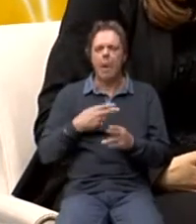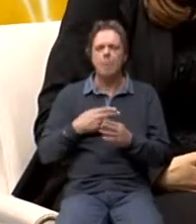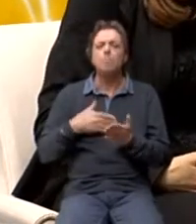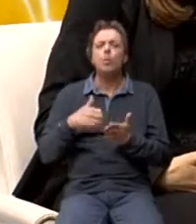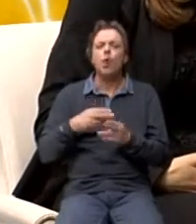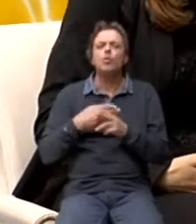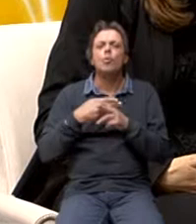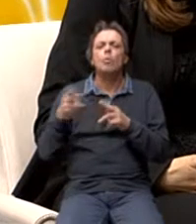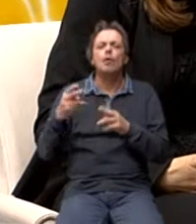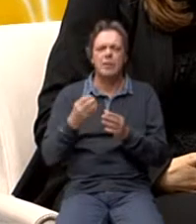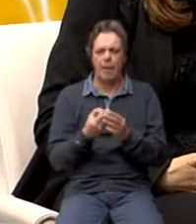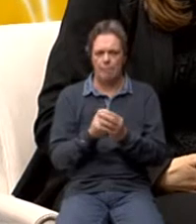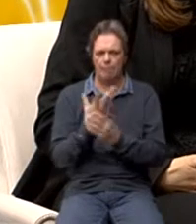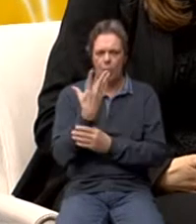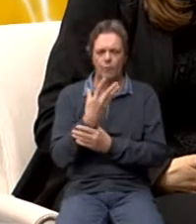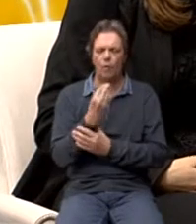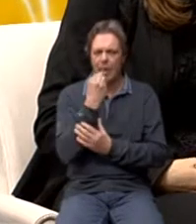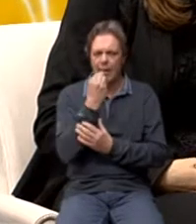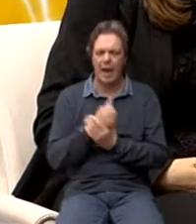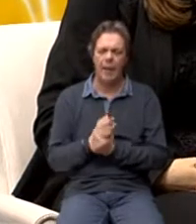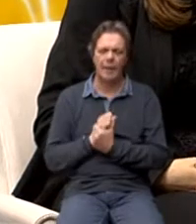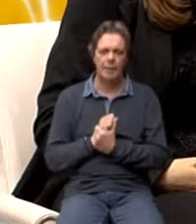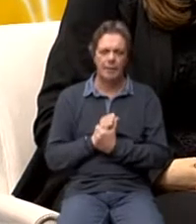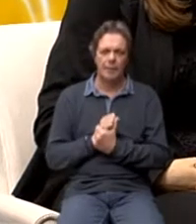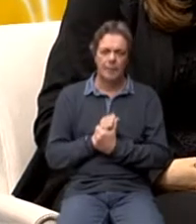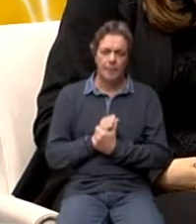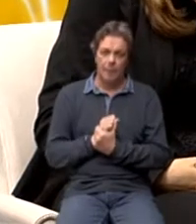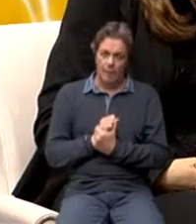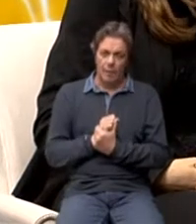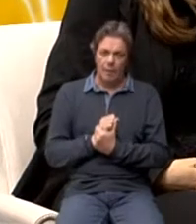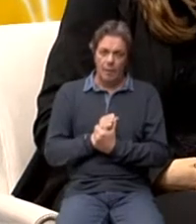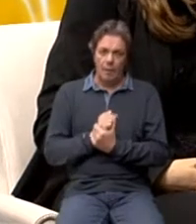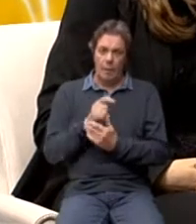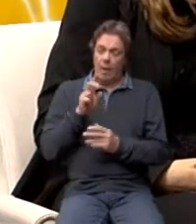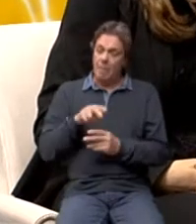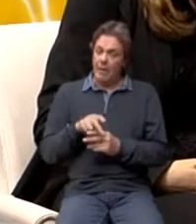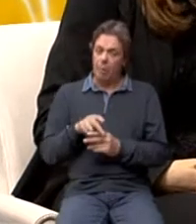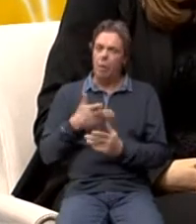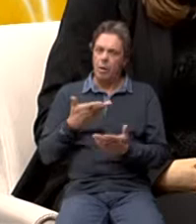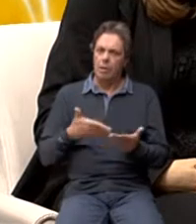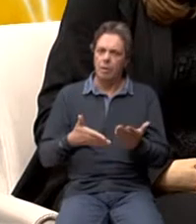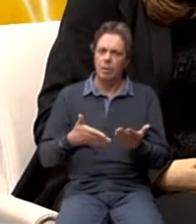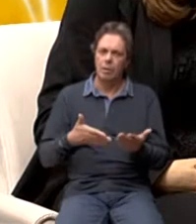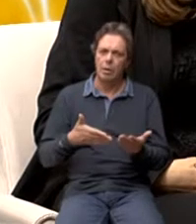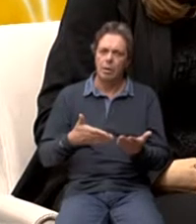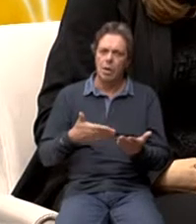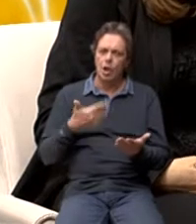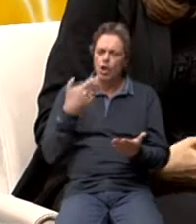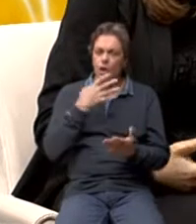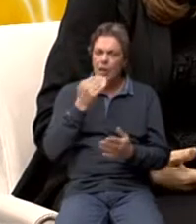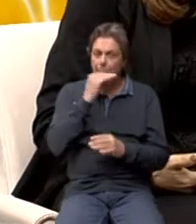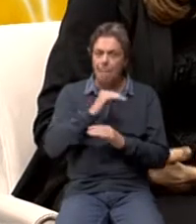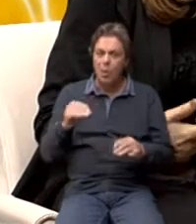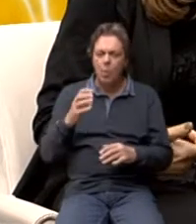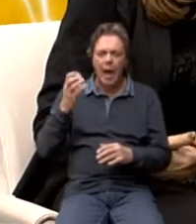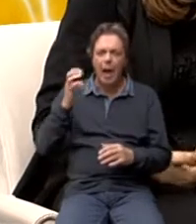istu godinu 2011. IFO vam kaže da smo bili, da smo imali 104 milijuna eura, što je daleko puno više